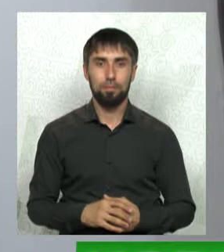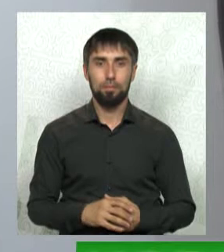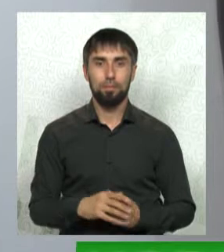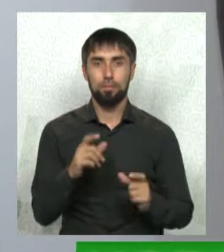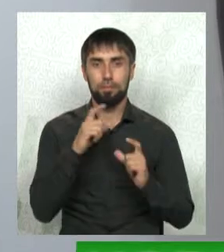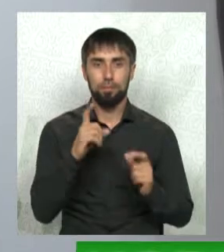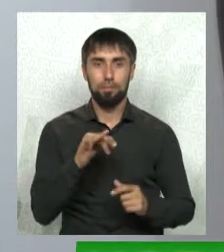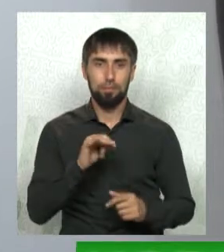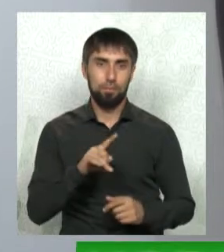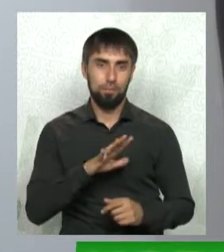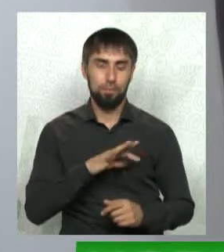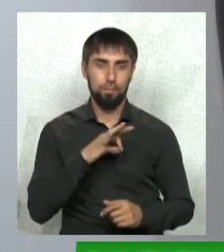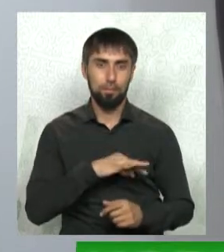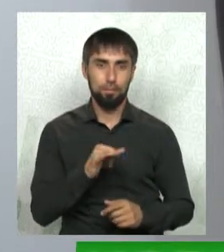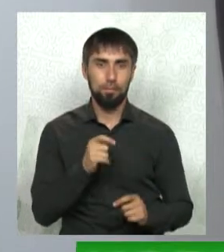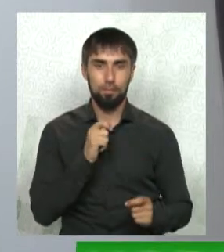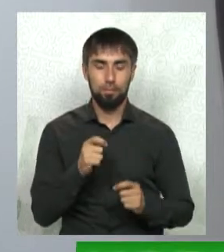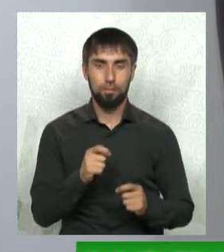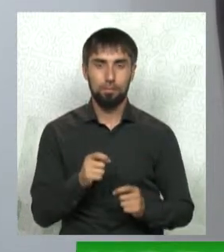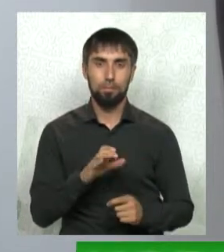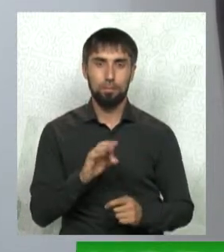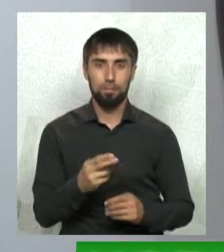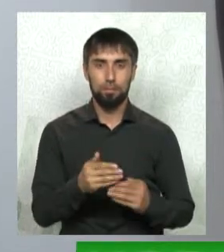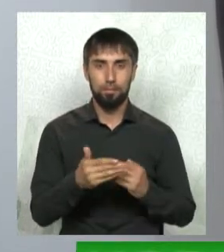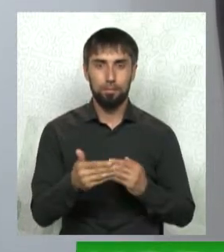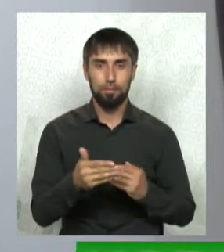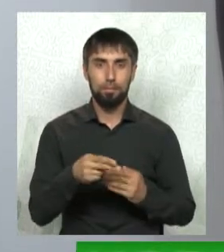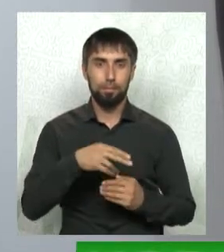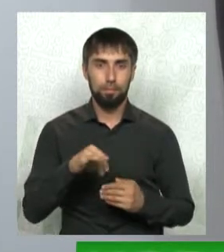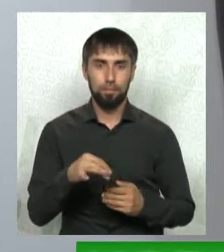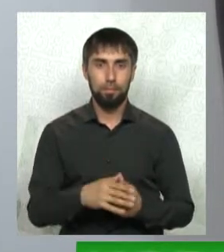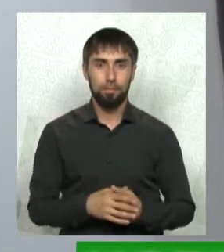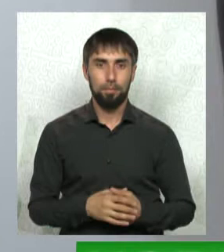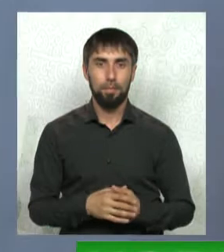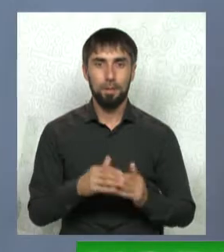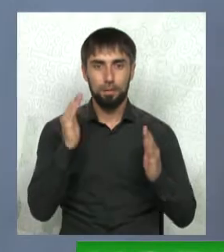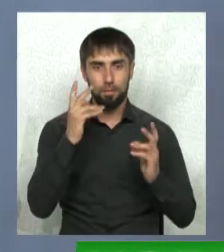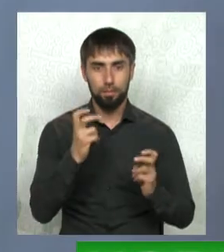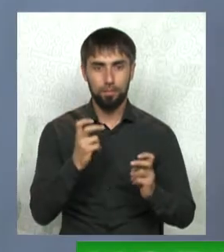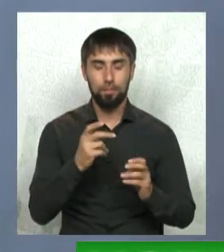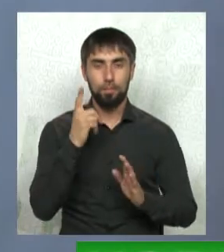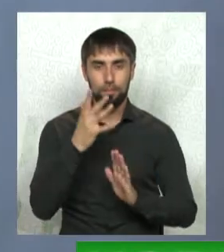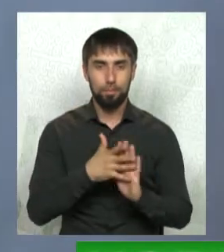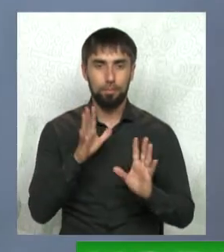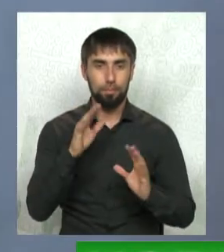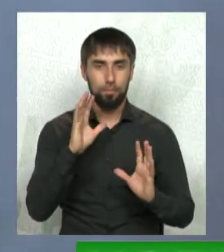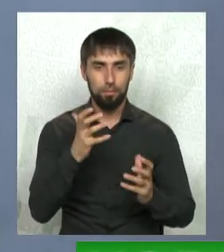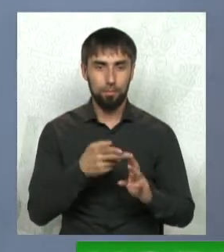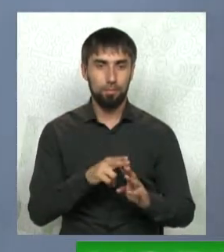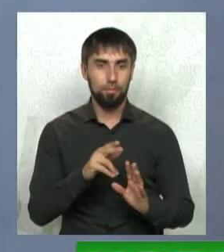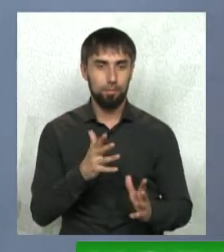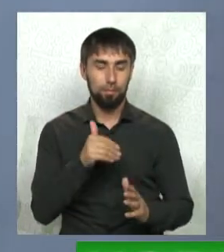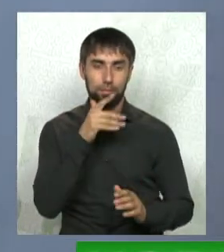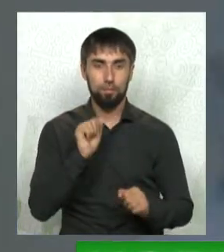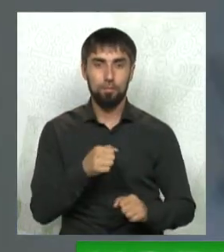масочного режима, чтобы пользоваться ими, соблюдалась социальная дистанция при молитве. Понимая всю серьезность ситуации, единственное,